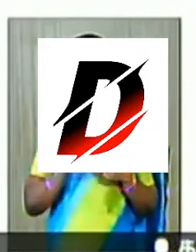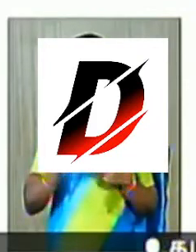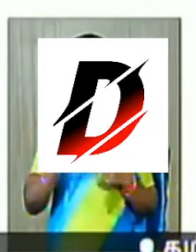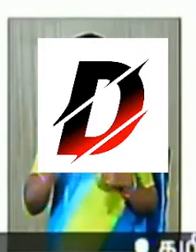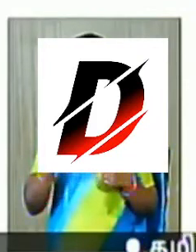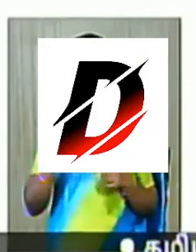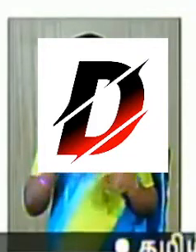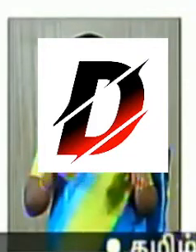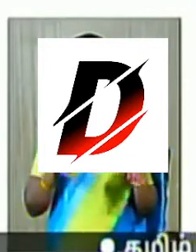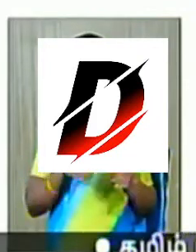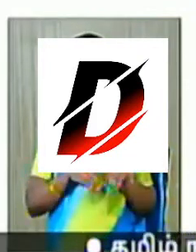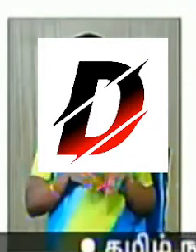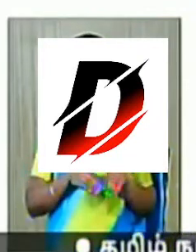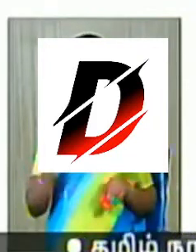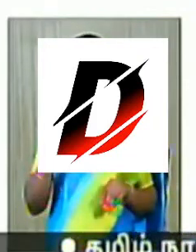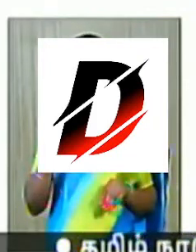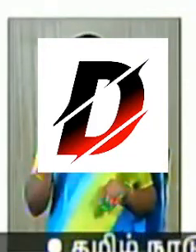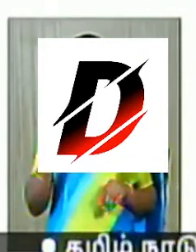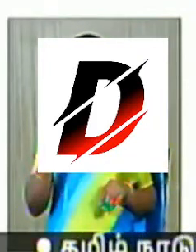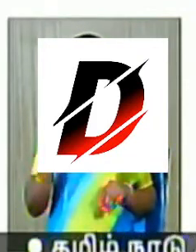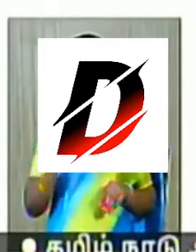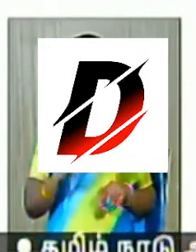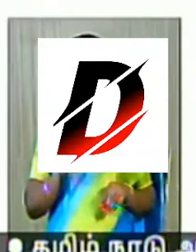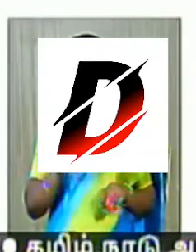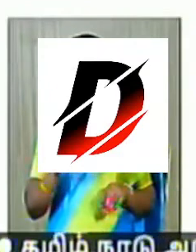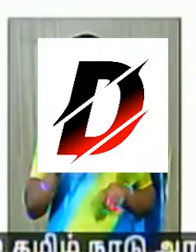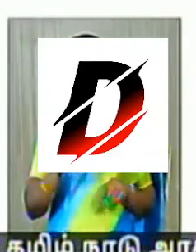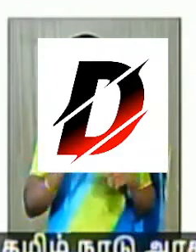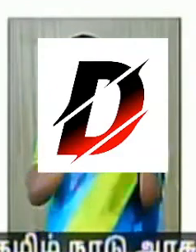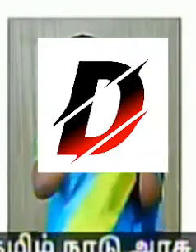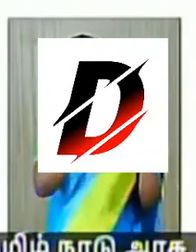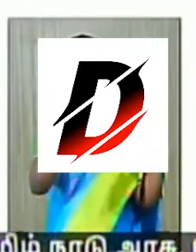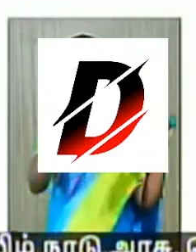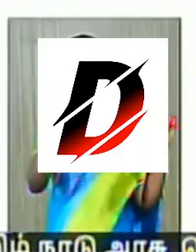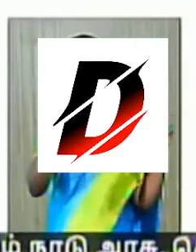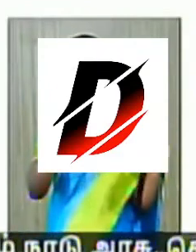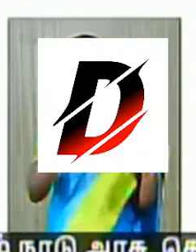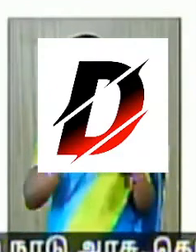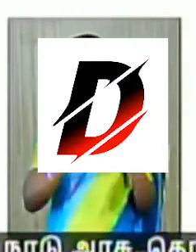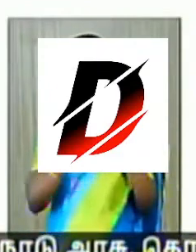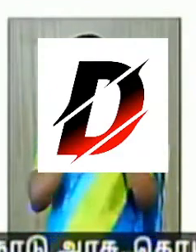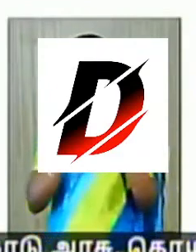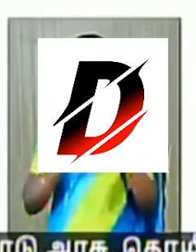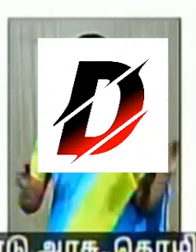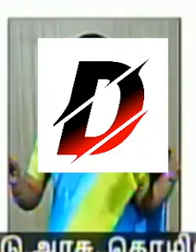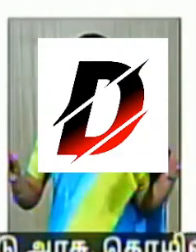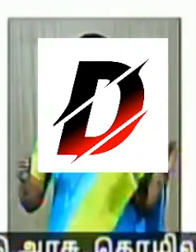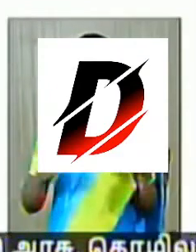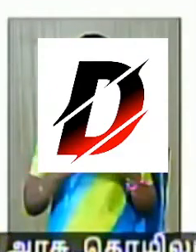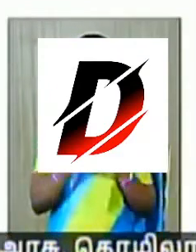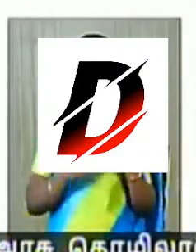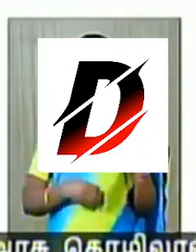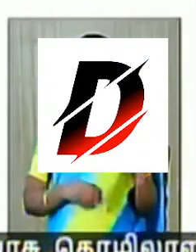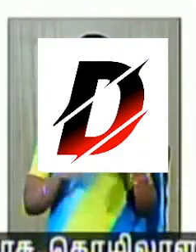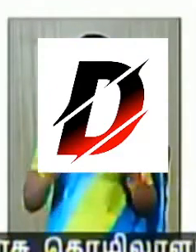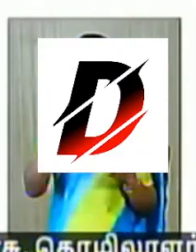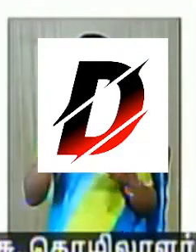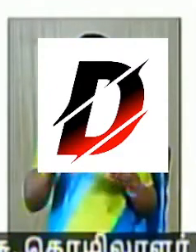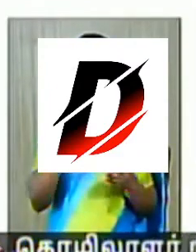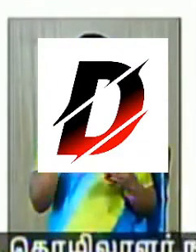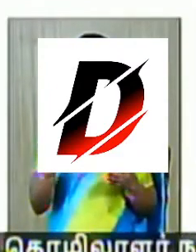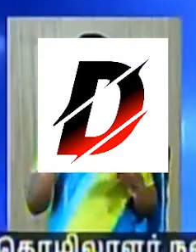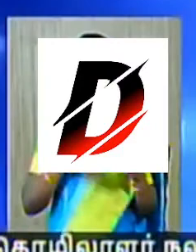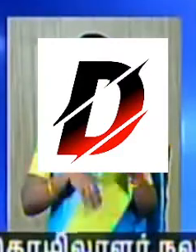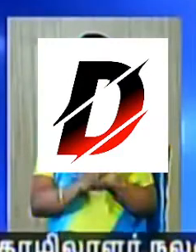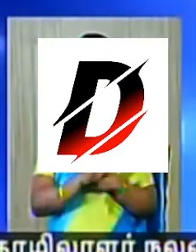x²-9x+20=0 என்ற இருபடி சமன்பாட்டின் தீர்வுகளின் தன்மையை வரைபடம் மூலம்